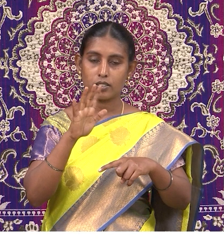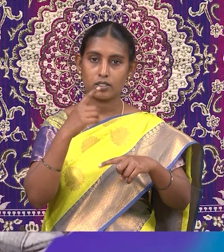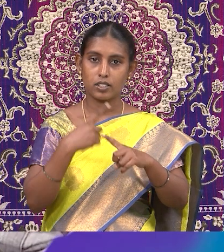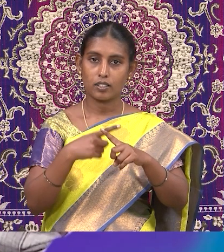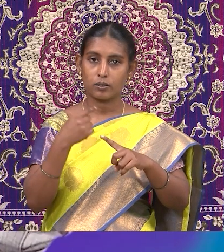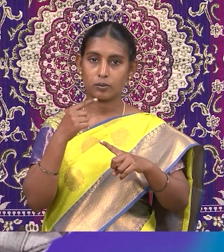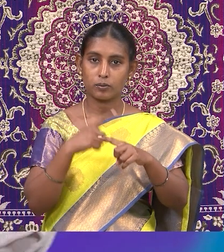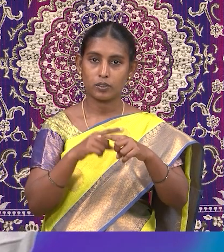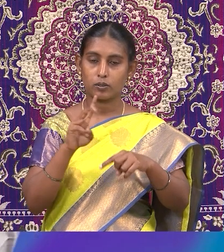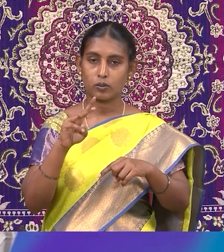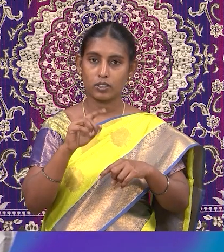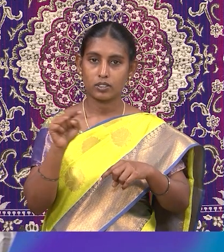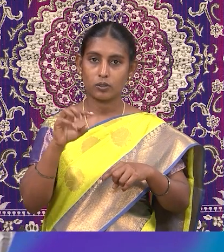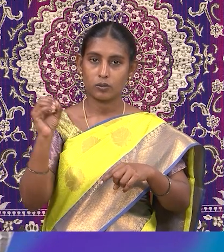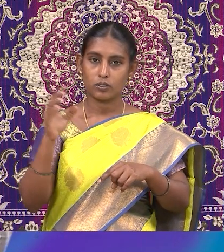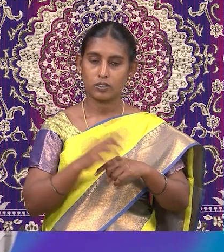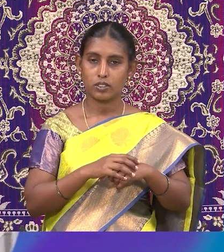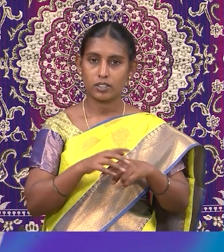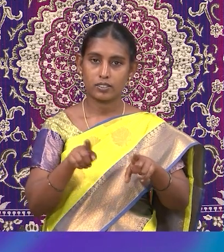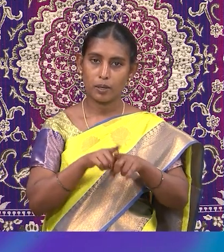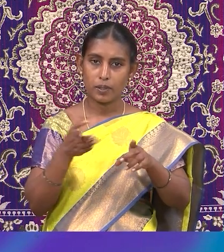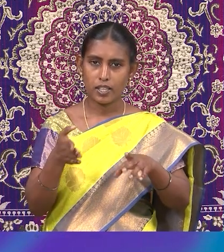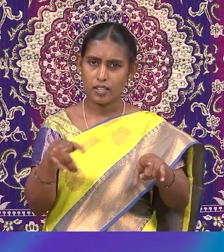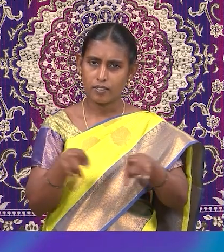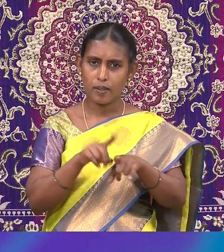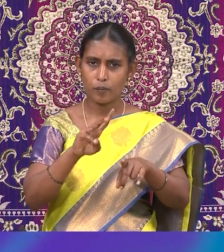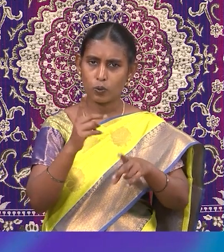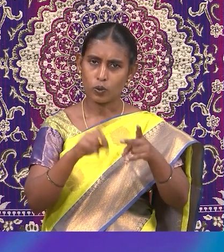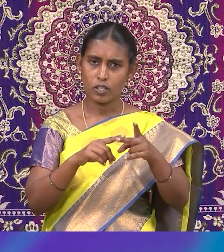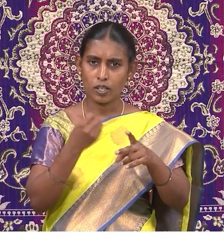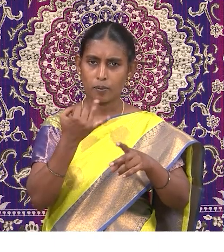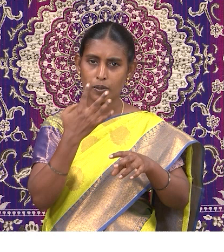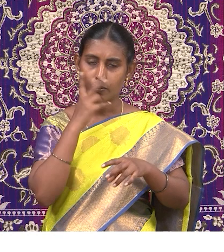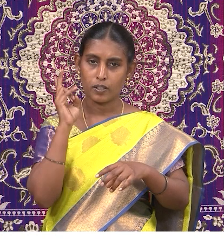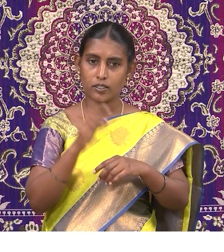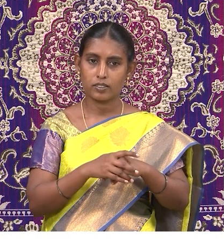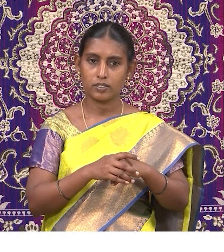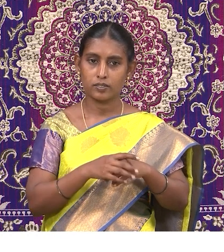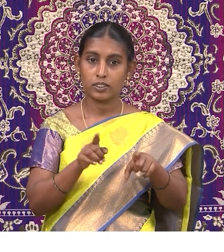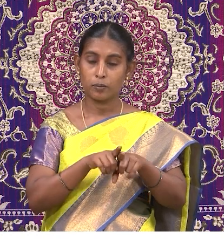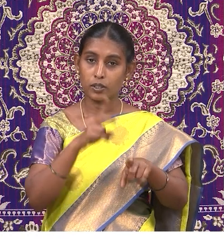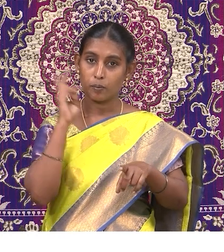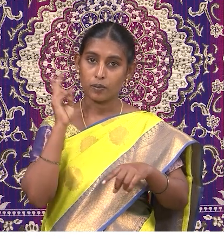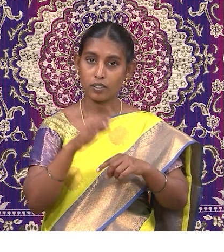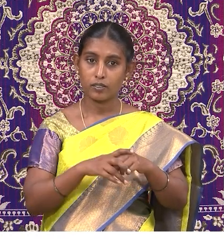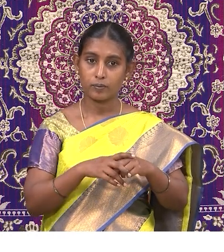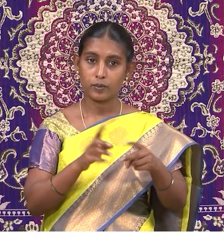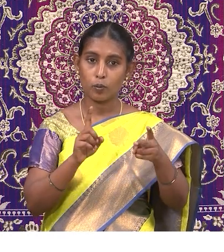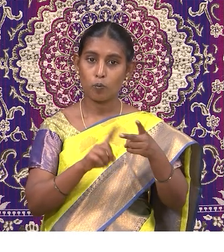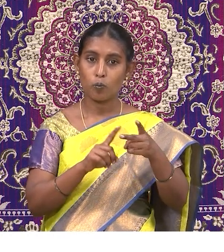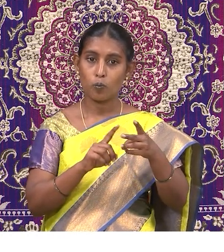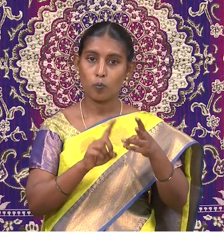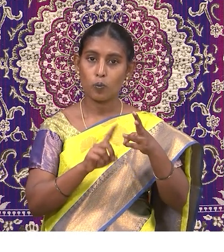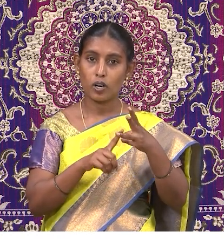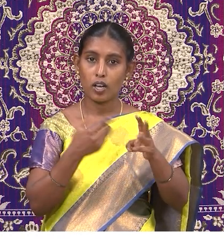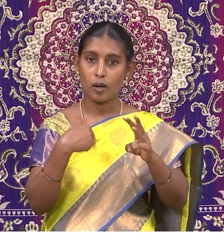3x² + 5x + 12 = 0 புரிஞ்சது. இதே போல் இன்னொரு கணக்கு பார்க்கலாமா? இதுவும் பாருங்கள், 3வது சப்டிவிஷன் அந்த கேள்வியில்,